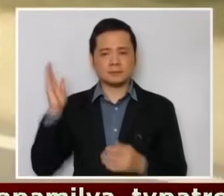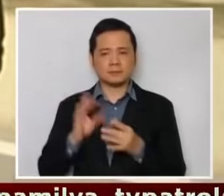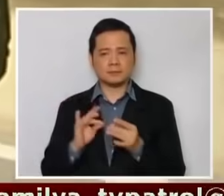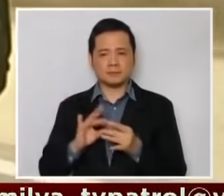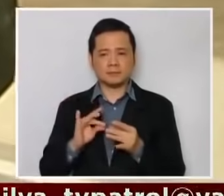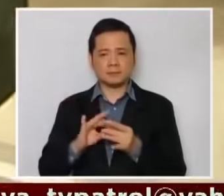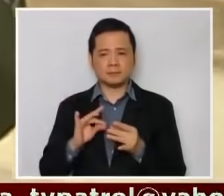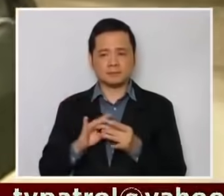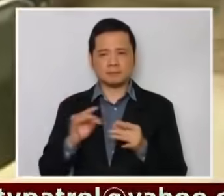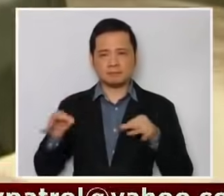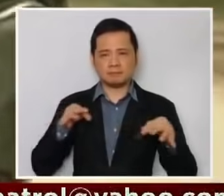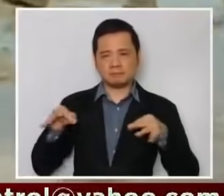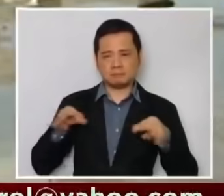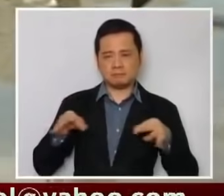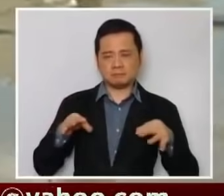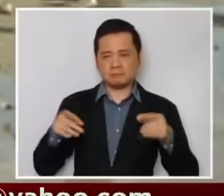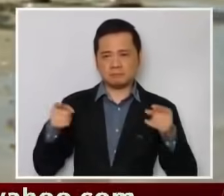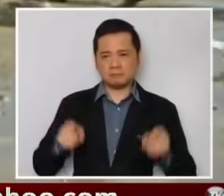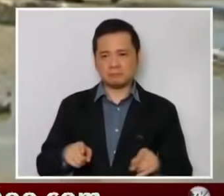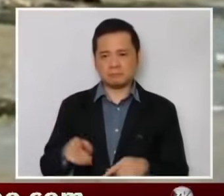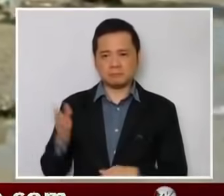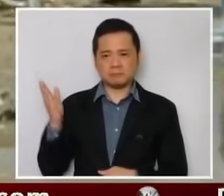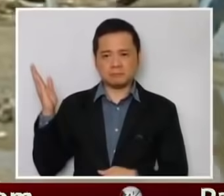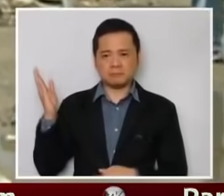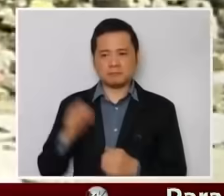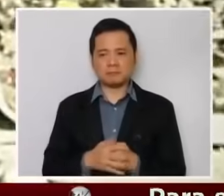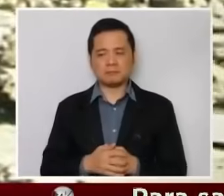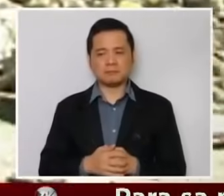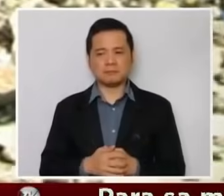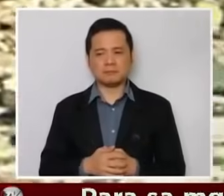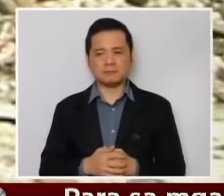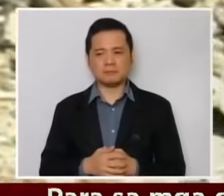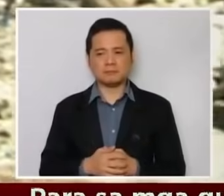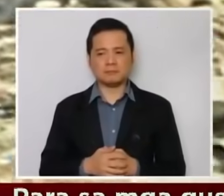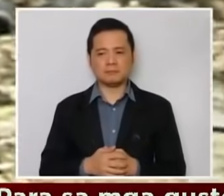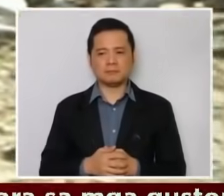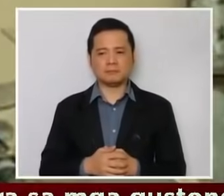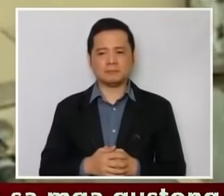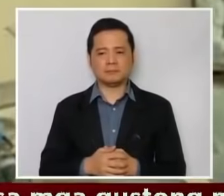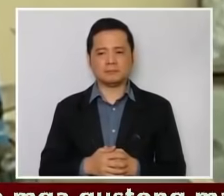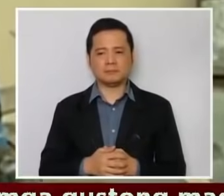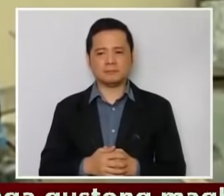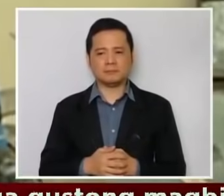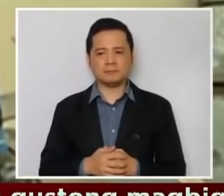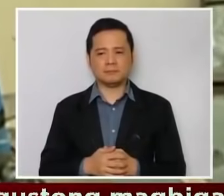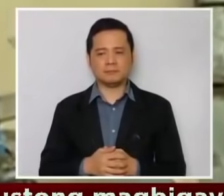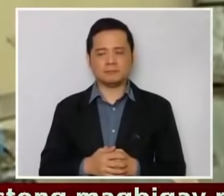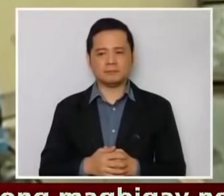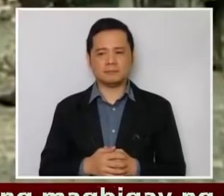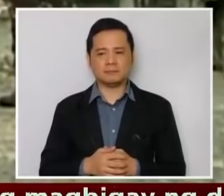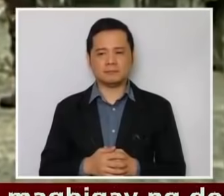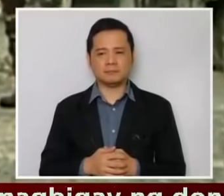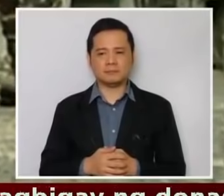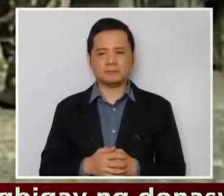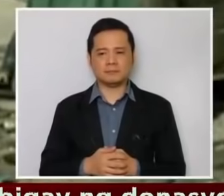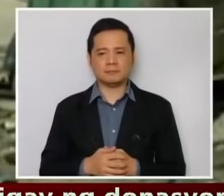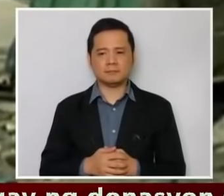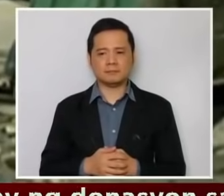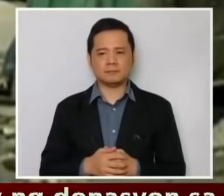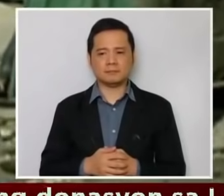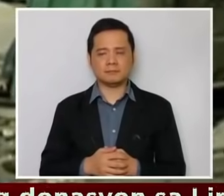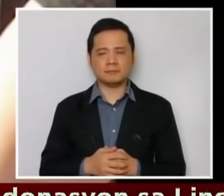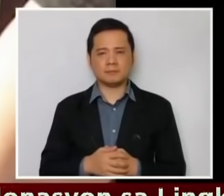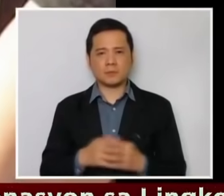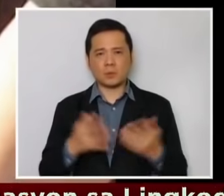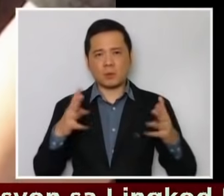labanan. Naisip ko rin noon eh, paano tayo mabubuhay nito kako habang tayo nagko-cover? Wala kayong matitirhan, wala kayong masyadong